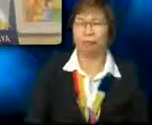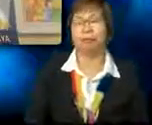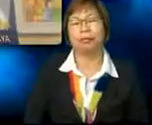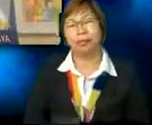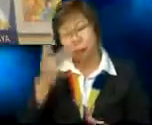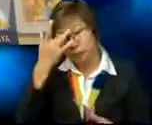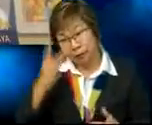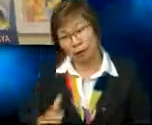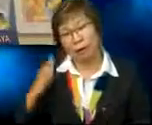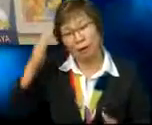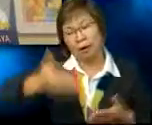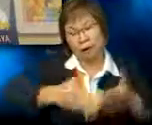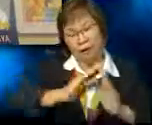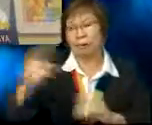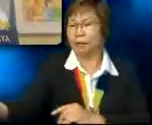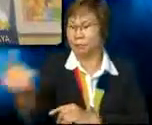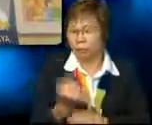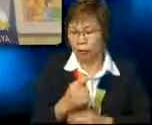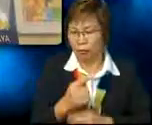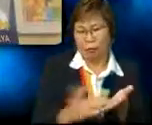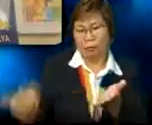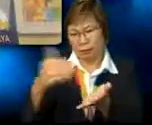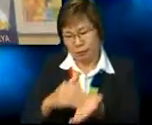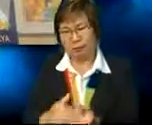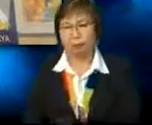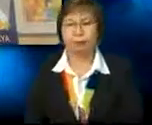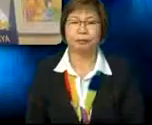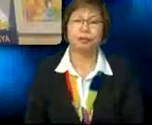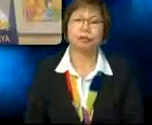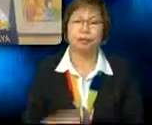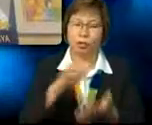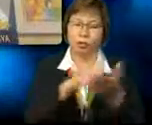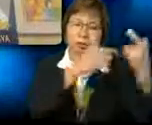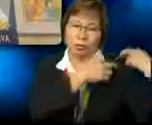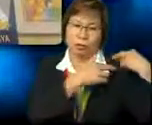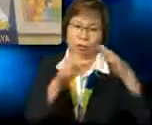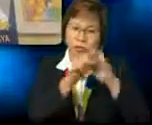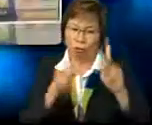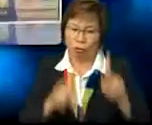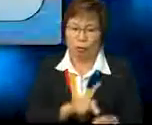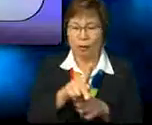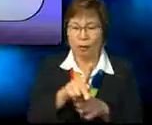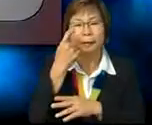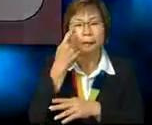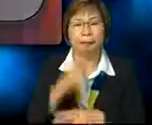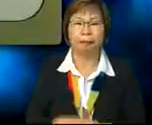dan pesakit ini akan diminta datang lagi untuk rawatan ulangan. Ya, itulah tanggungjawab sebagai pakar mata.